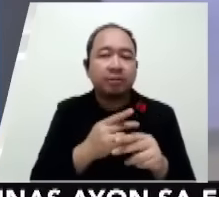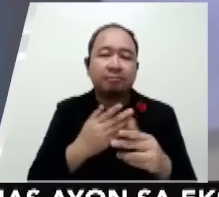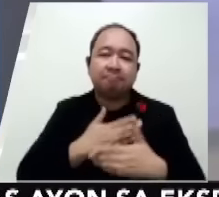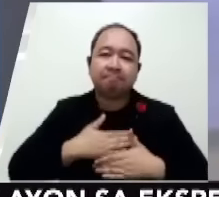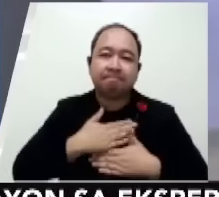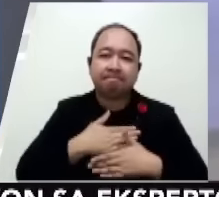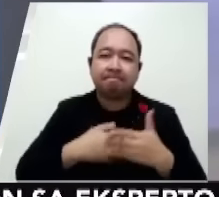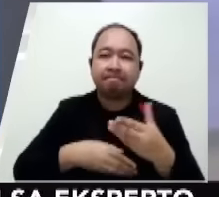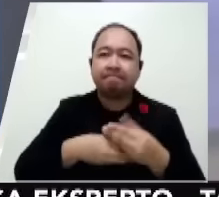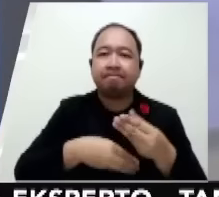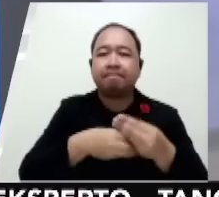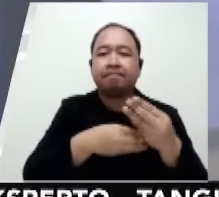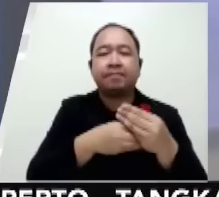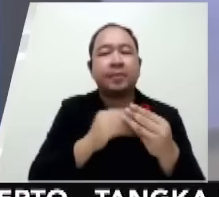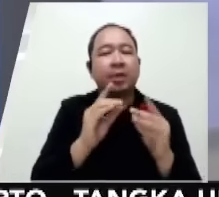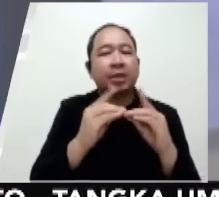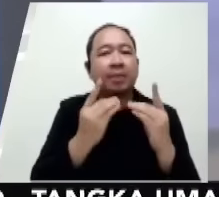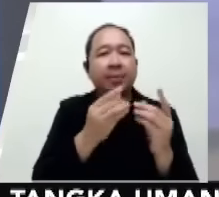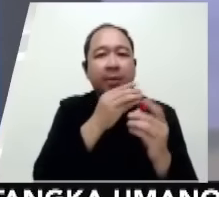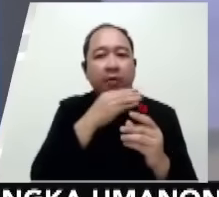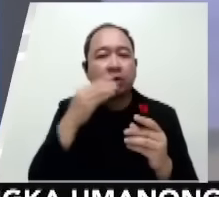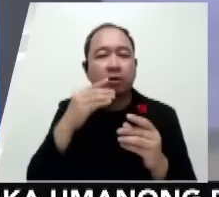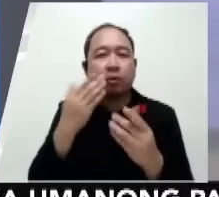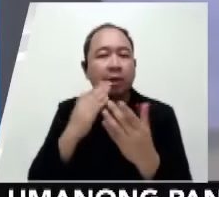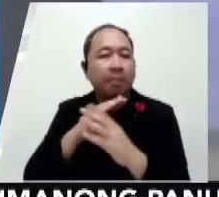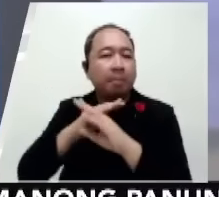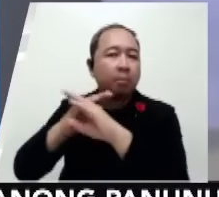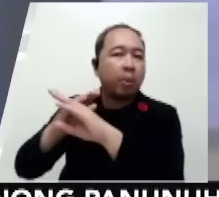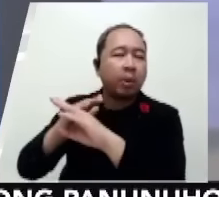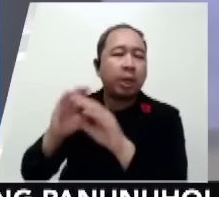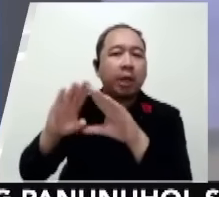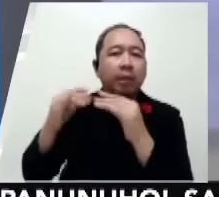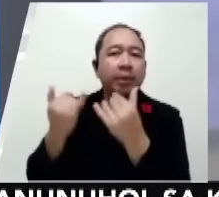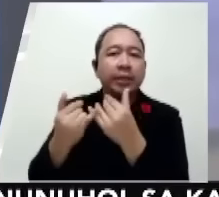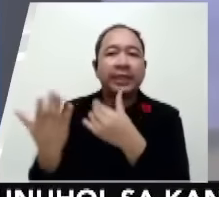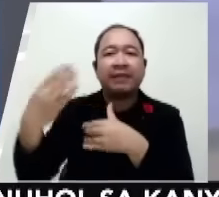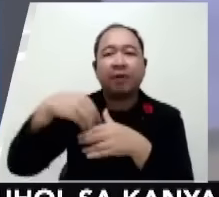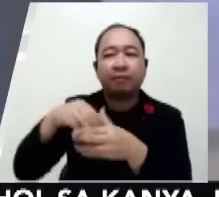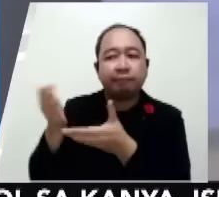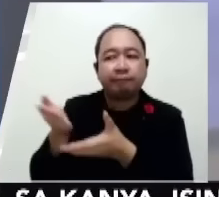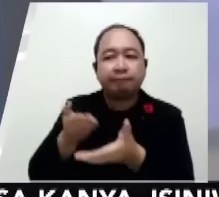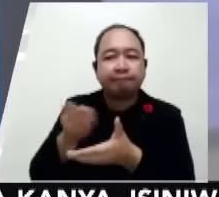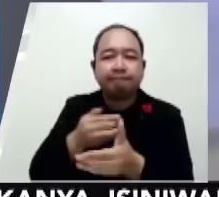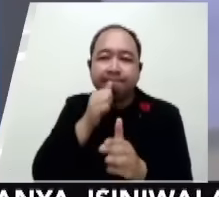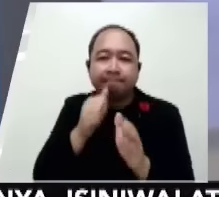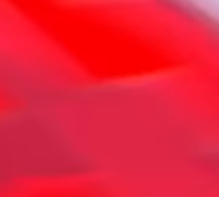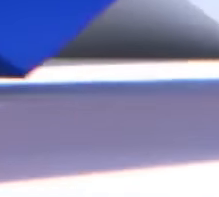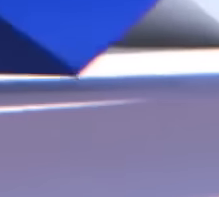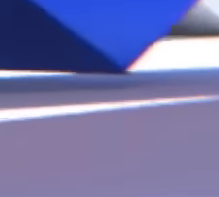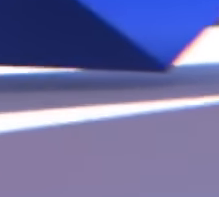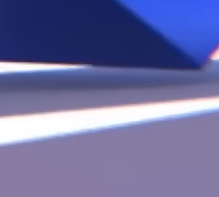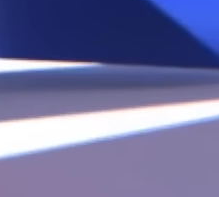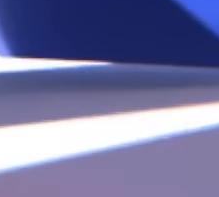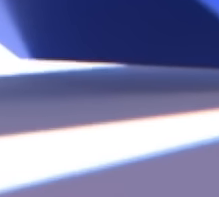mga iba-blacklist na mga kumpanya na sangkot umano sa smuggling. Nakatutok si Bernadette Reyes.